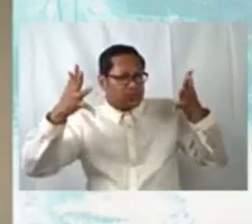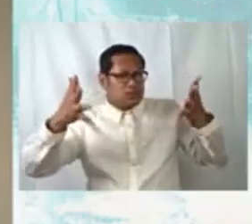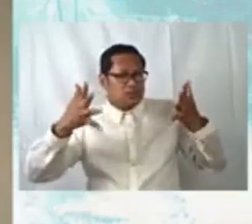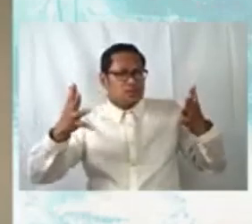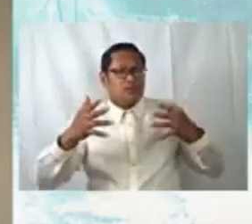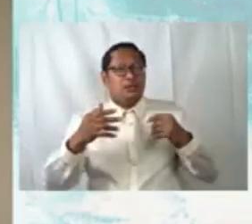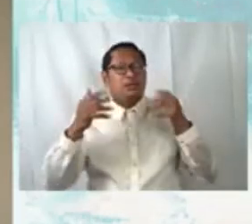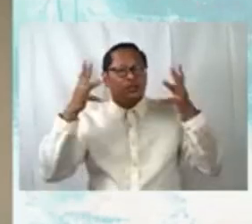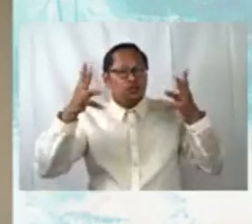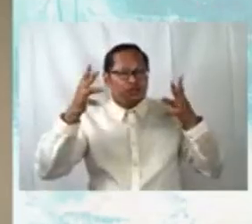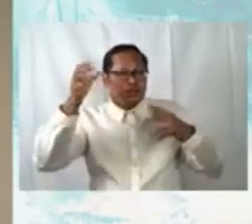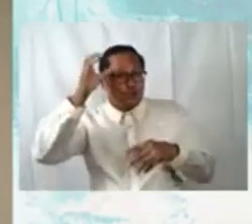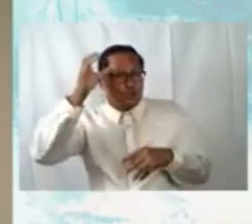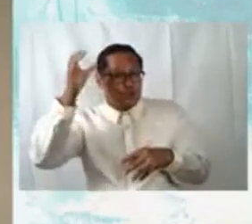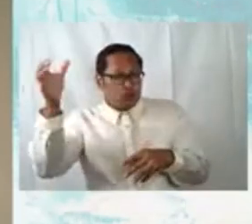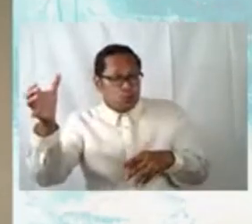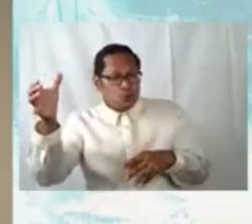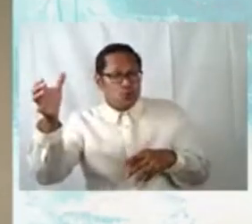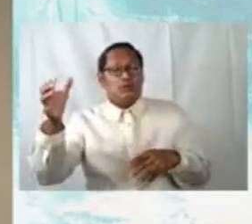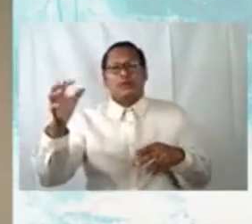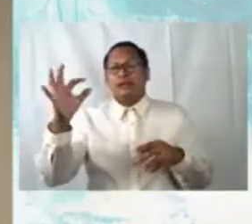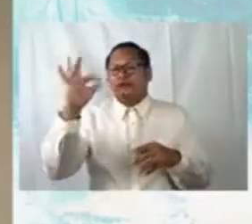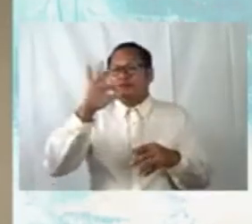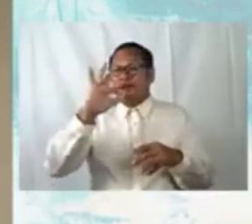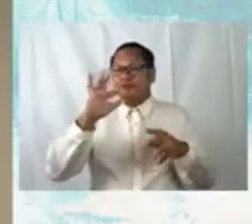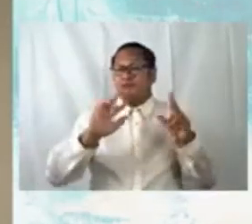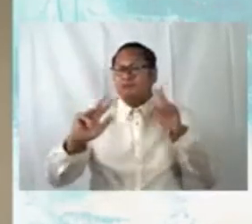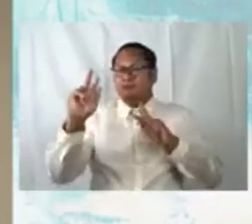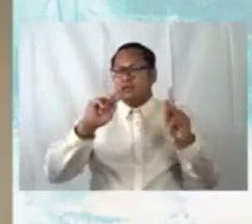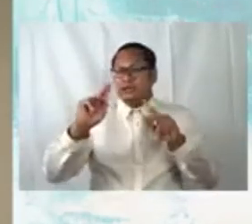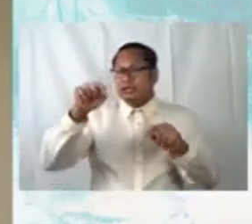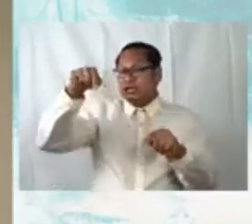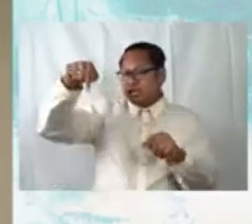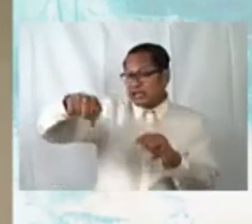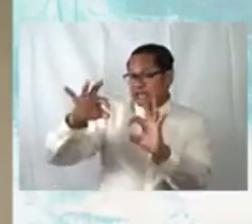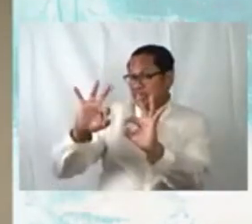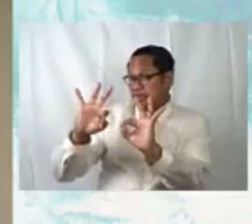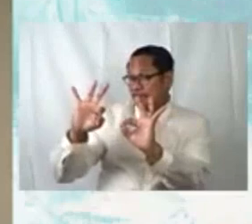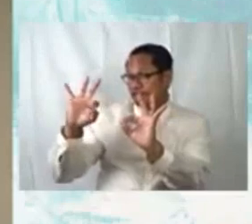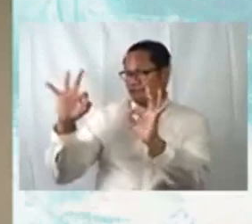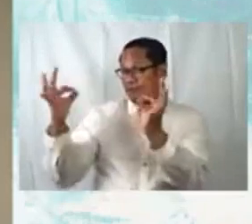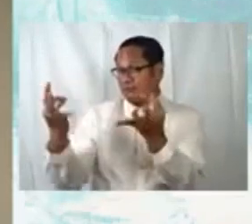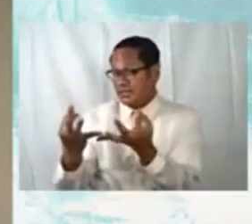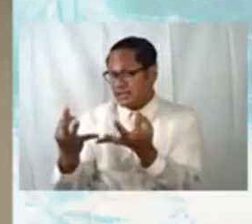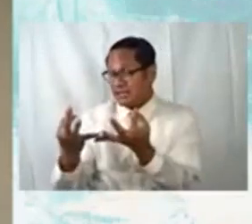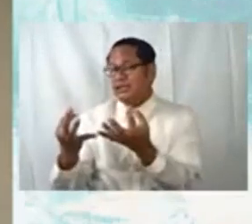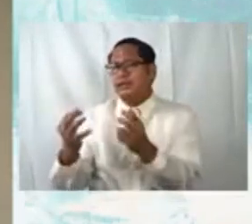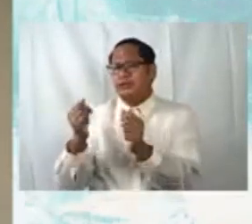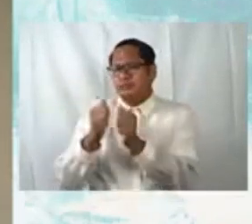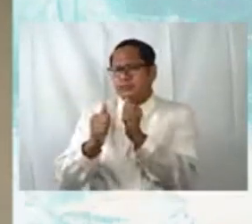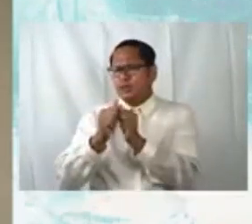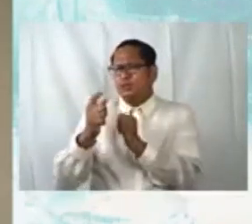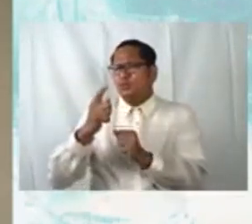social concept ng mga Pilipino sa pamilya. Diba? Sinasabi natin yan eh. Pagka